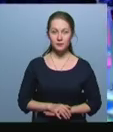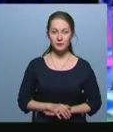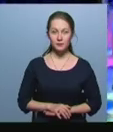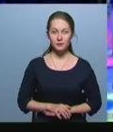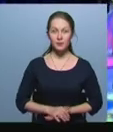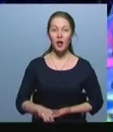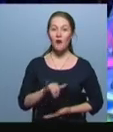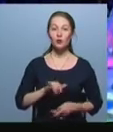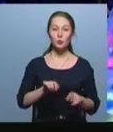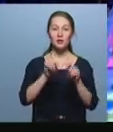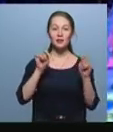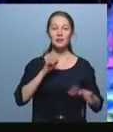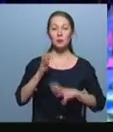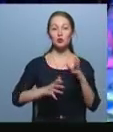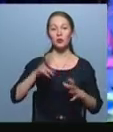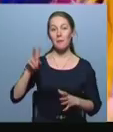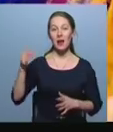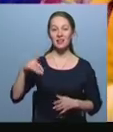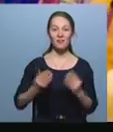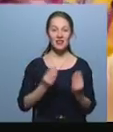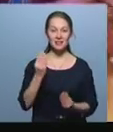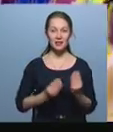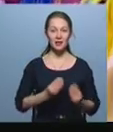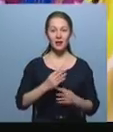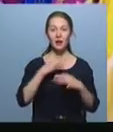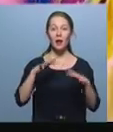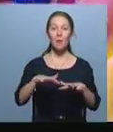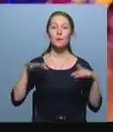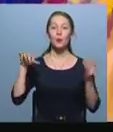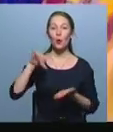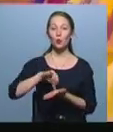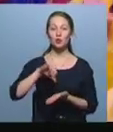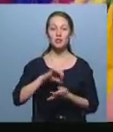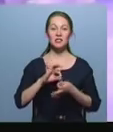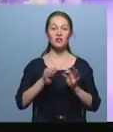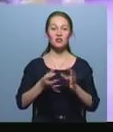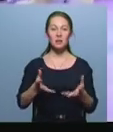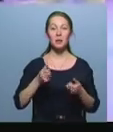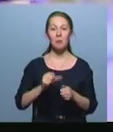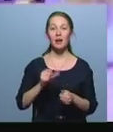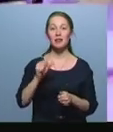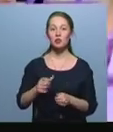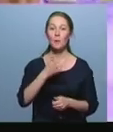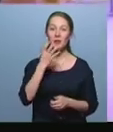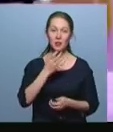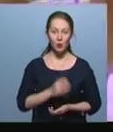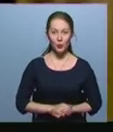В Удмуртии открылись международные парадельфийские игры. Сотни особых участников в Ижевске принимают особенно тепло.